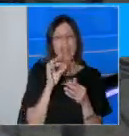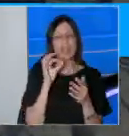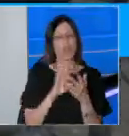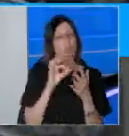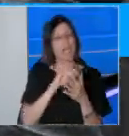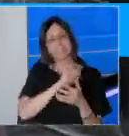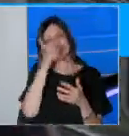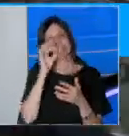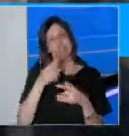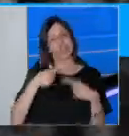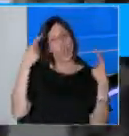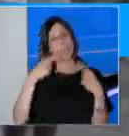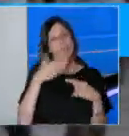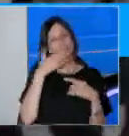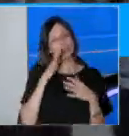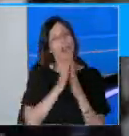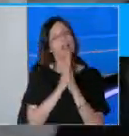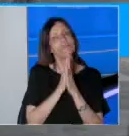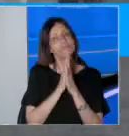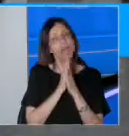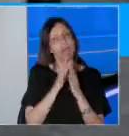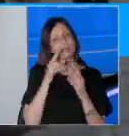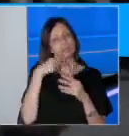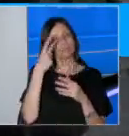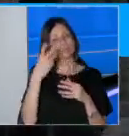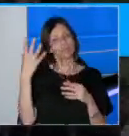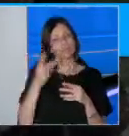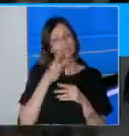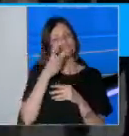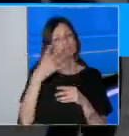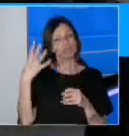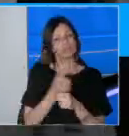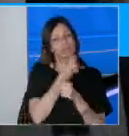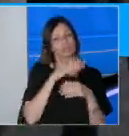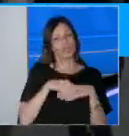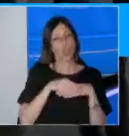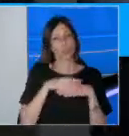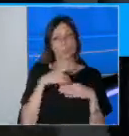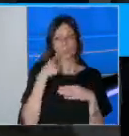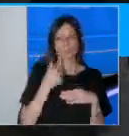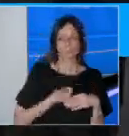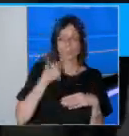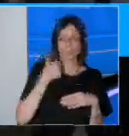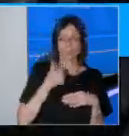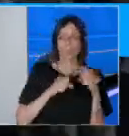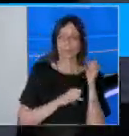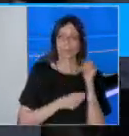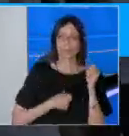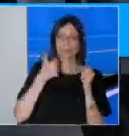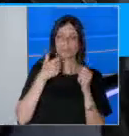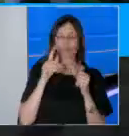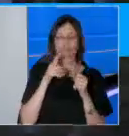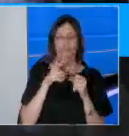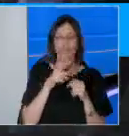יום ירושלים, והלוואי, הלוואי, והכל יעבור בשביל. אומר מפקד מחוז ירושלים לפני שעה קלה, שיכולים